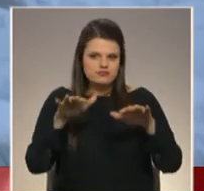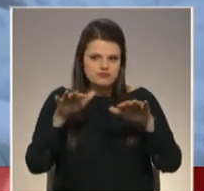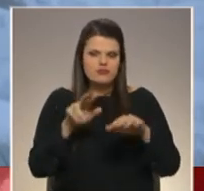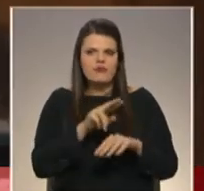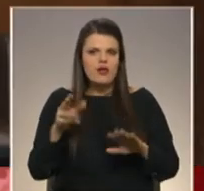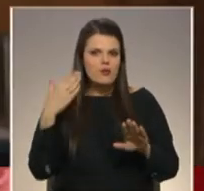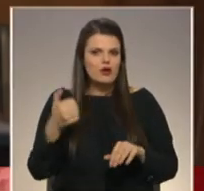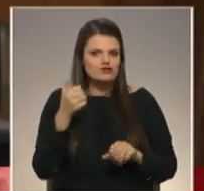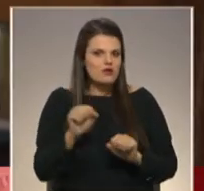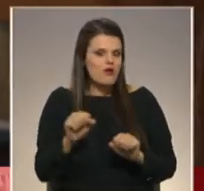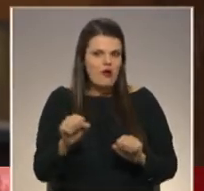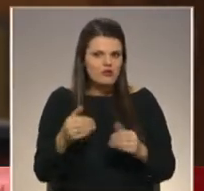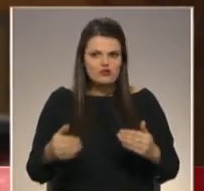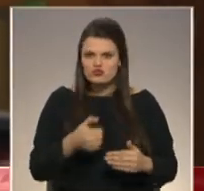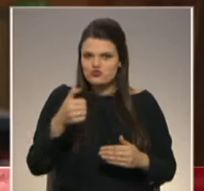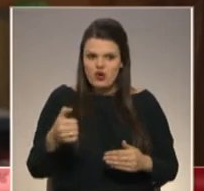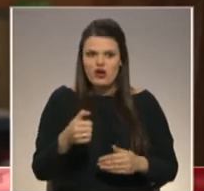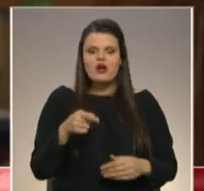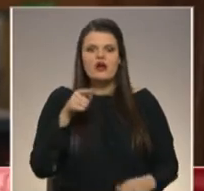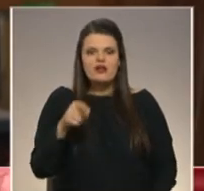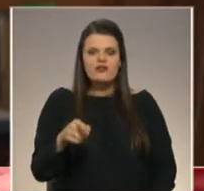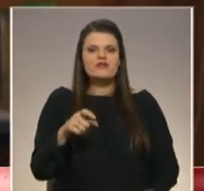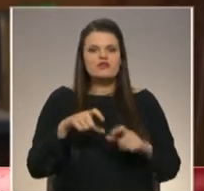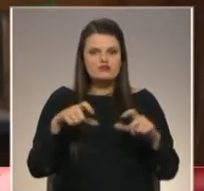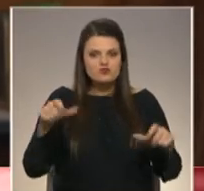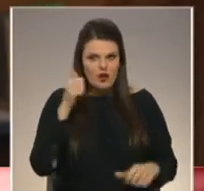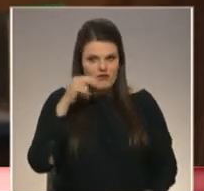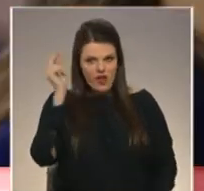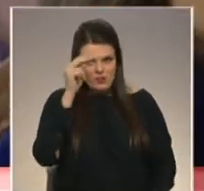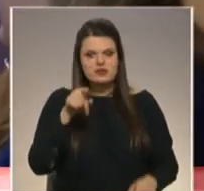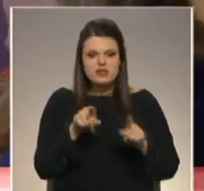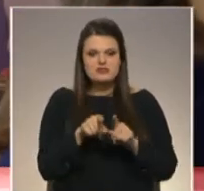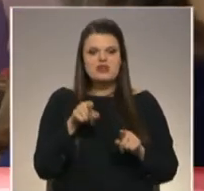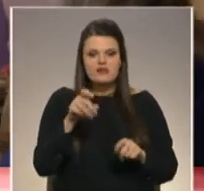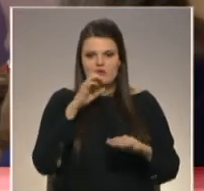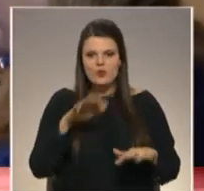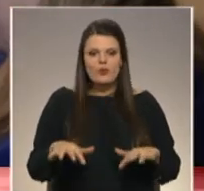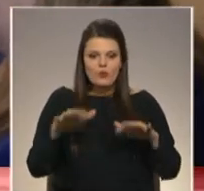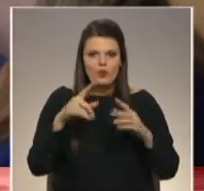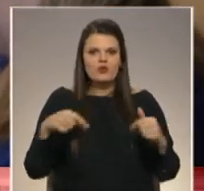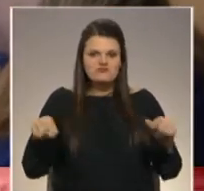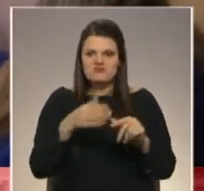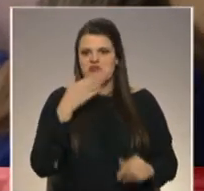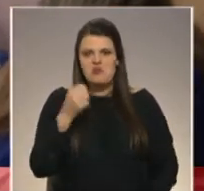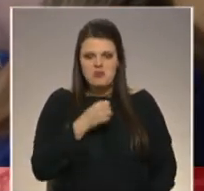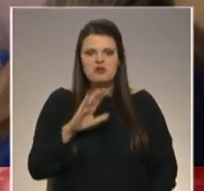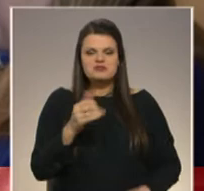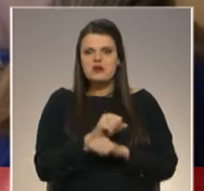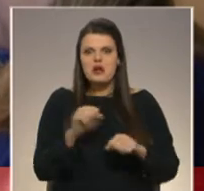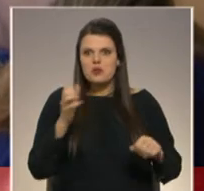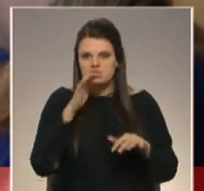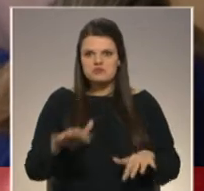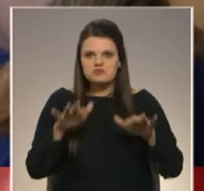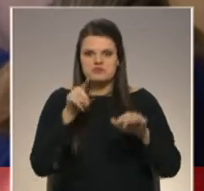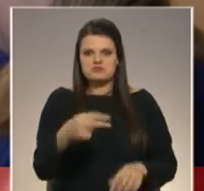nekā pērn. Guntars ir viens no trīs skolas vecuma jauniešiem Ribaku ciemā, arī viņu dzīve plūdus kartā teritorijā nebiedē, taču tik ātru ūdens